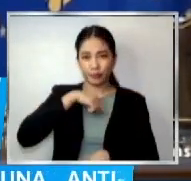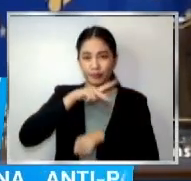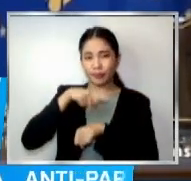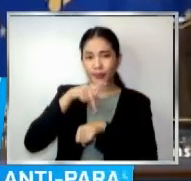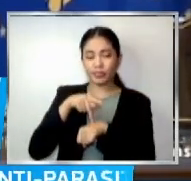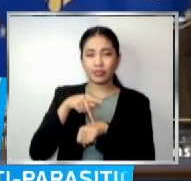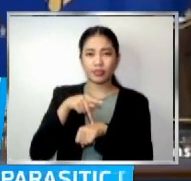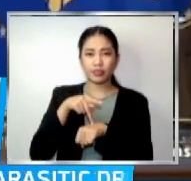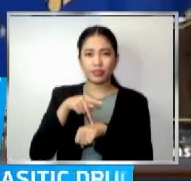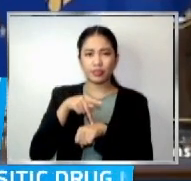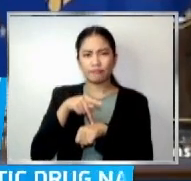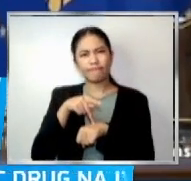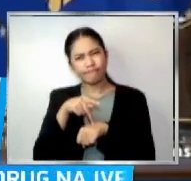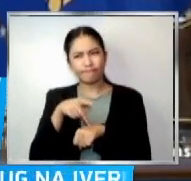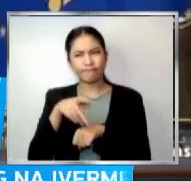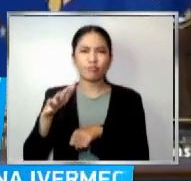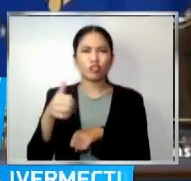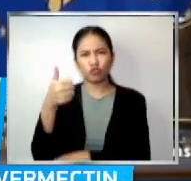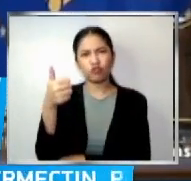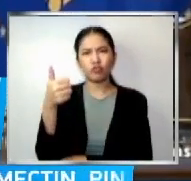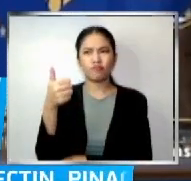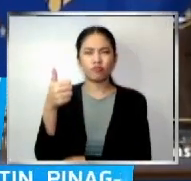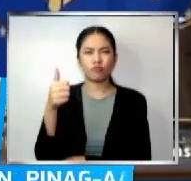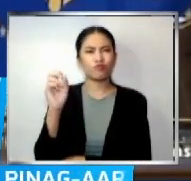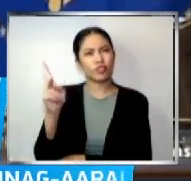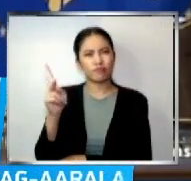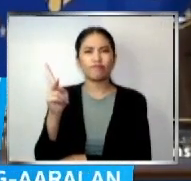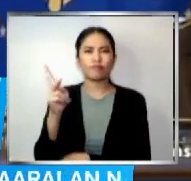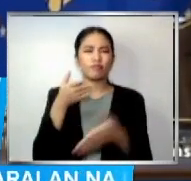good in the fight against COVID, and